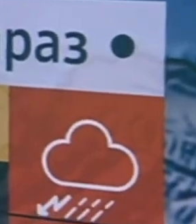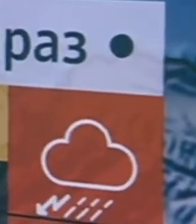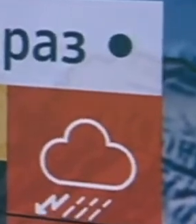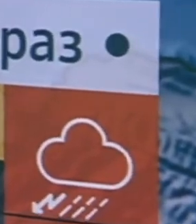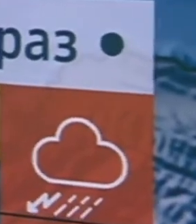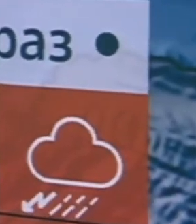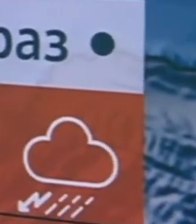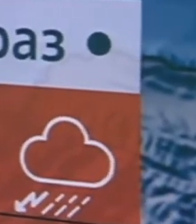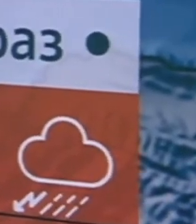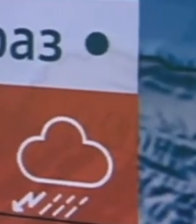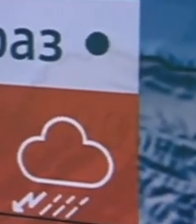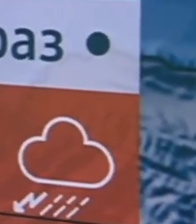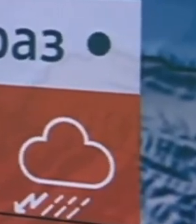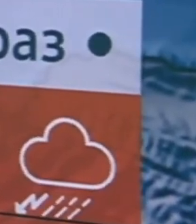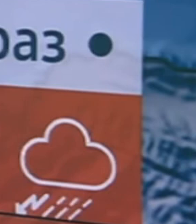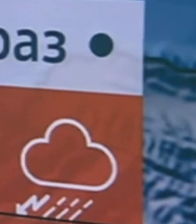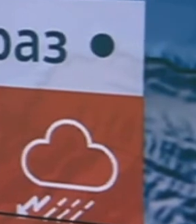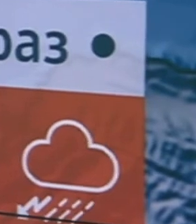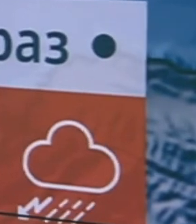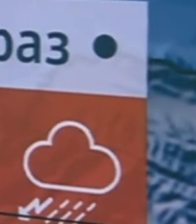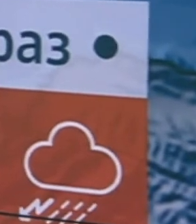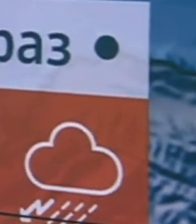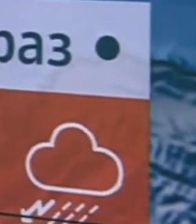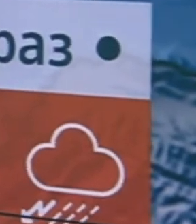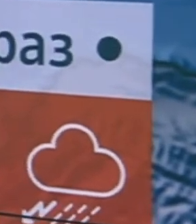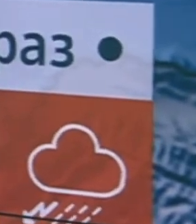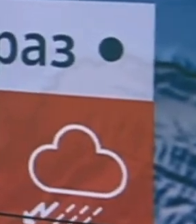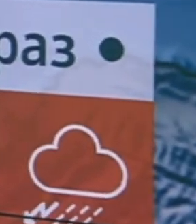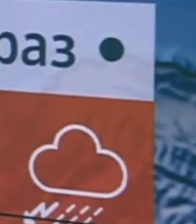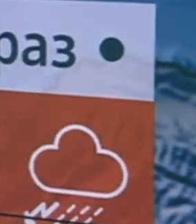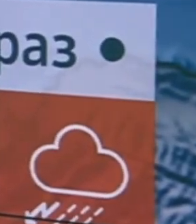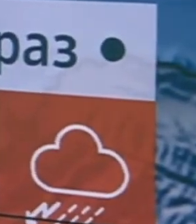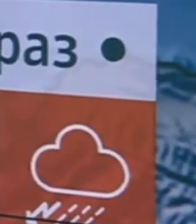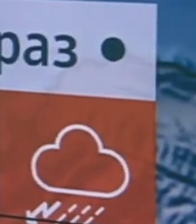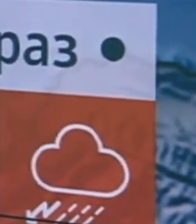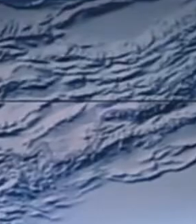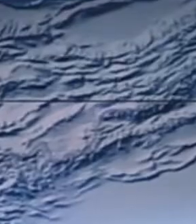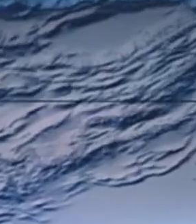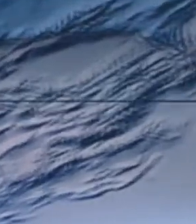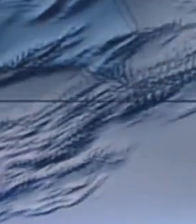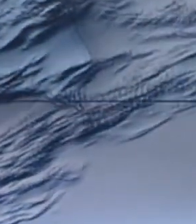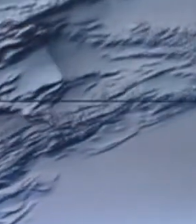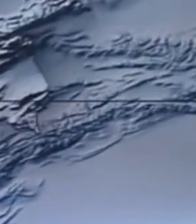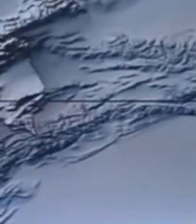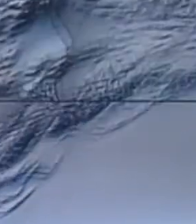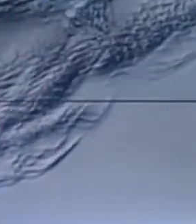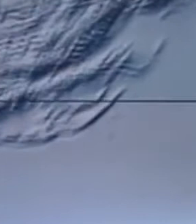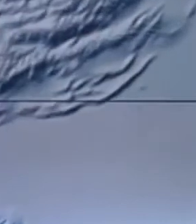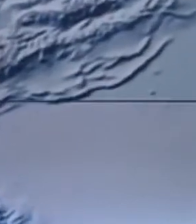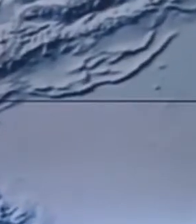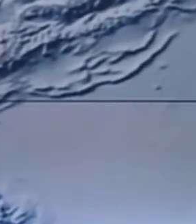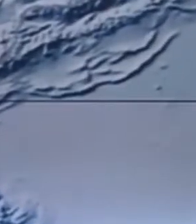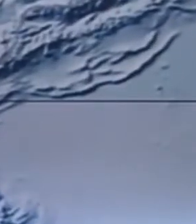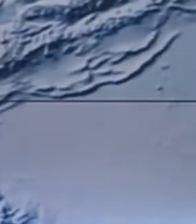түнде 18 градус шылы. Таразда да жауын жауыма күндіз плюс 24, түнде плюс 14. Республикалық маңызы бар